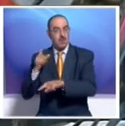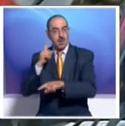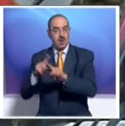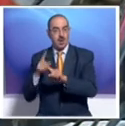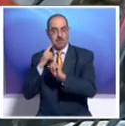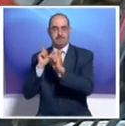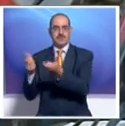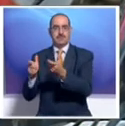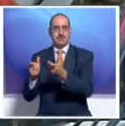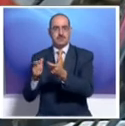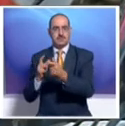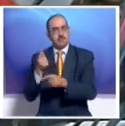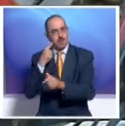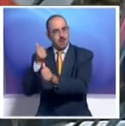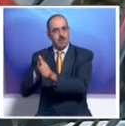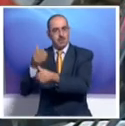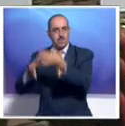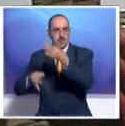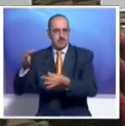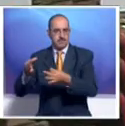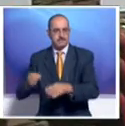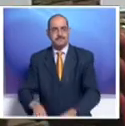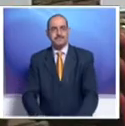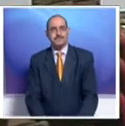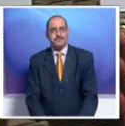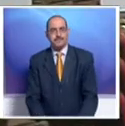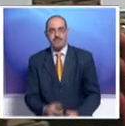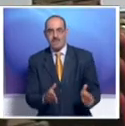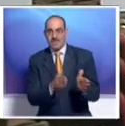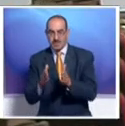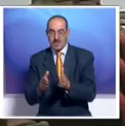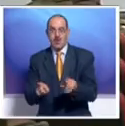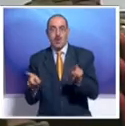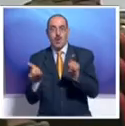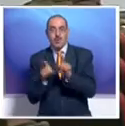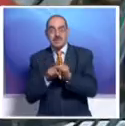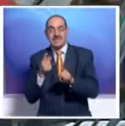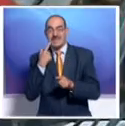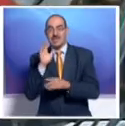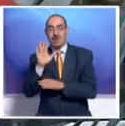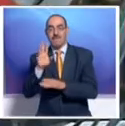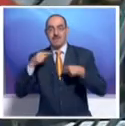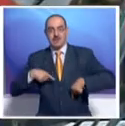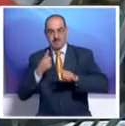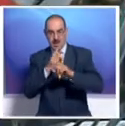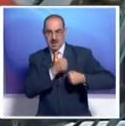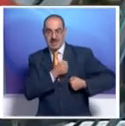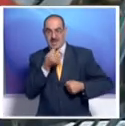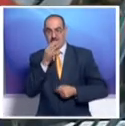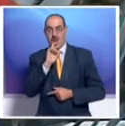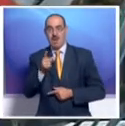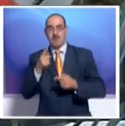ستتاخذ ضده إجراءات قانونية صارمة. السيد الفريق أوضح أن قرار الجيش الوطني